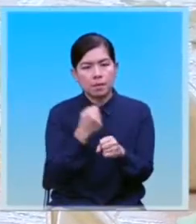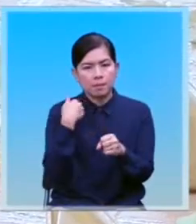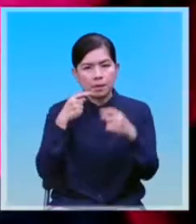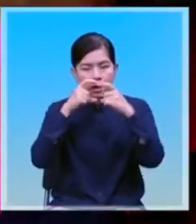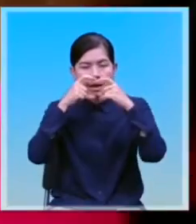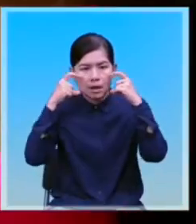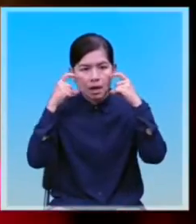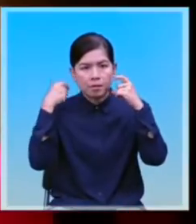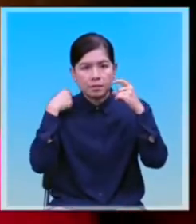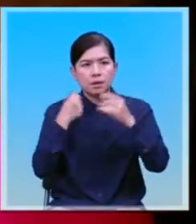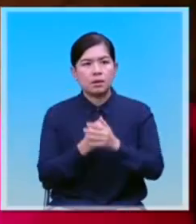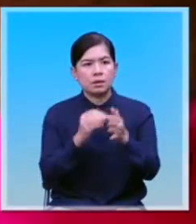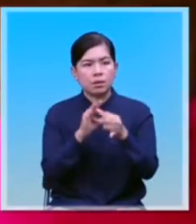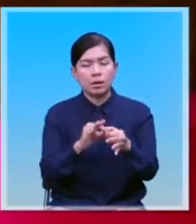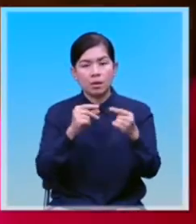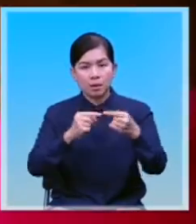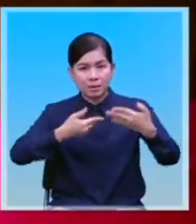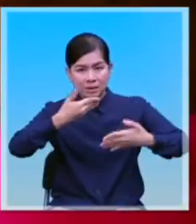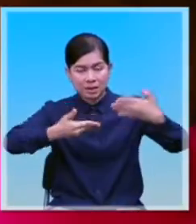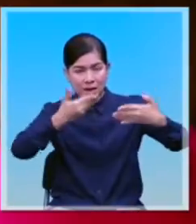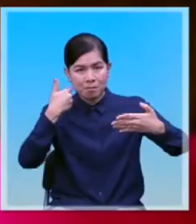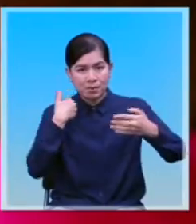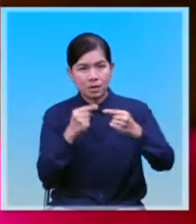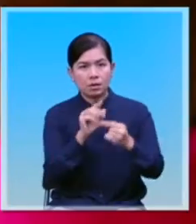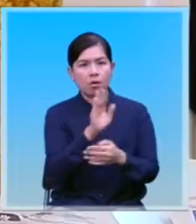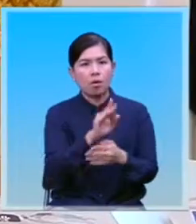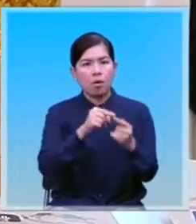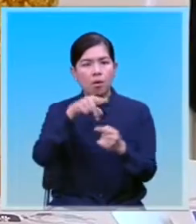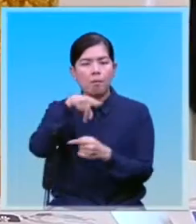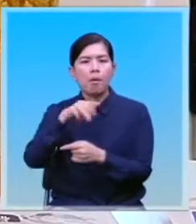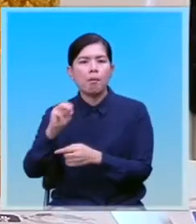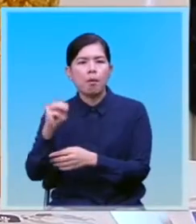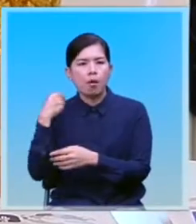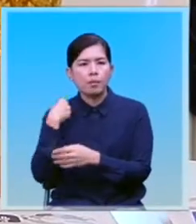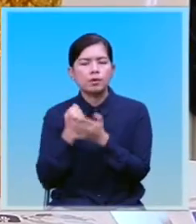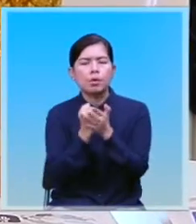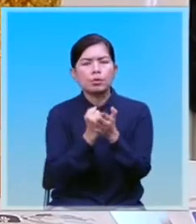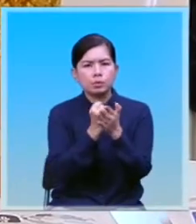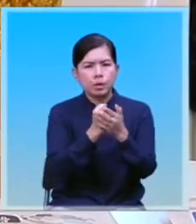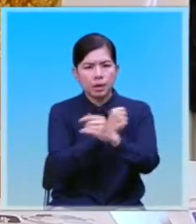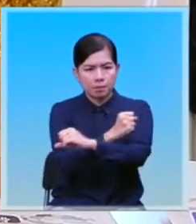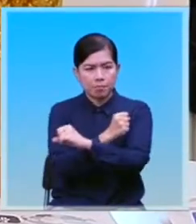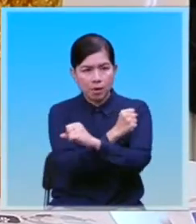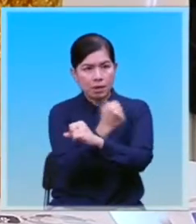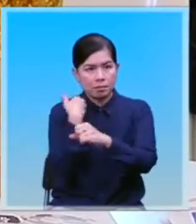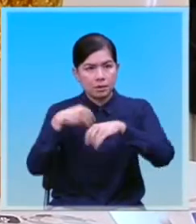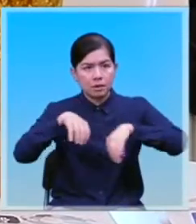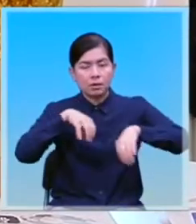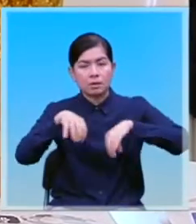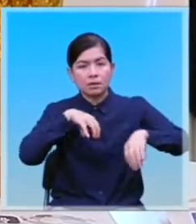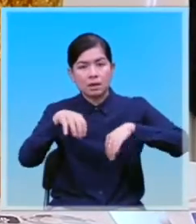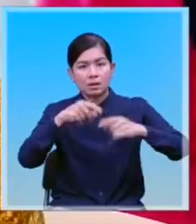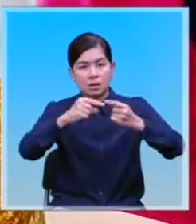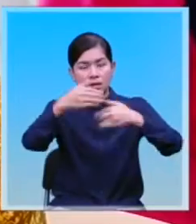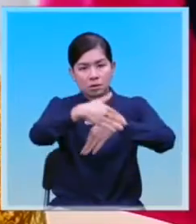ายในกิจกรรมพม.อาสาร่วมทำหน้ากากผ้าสู้ไวรัสโควิด-19 ที่จัดขึ้นบริเวณห้องโถงชั้น1อาค